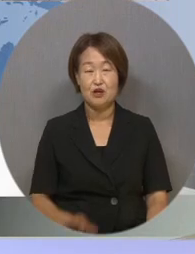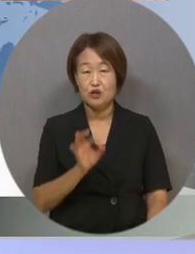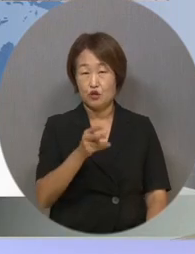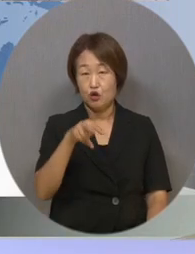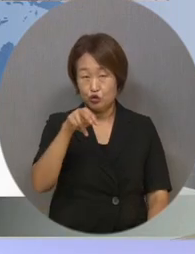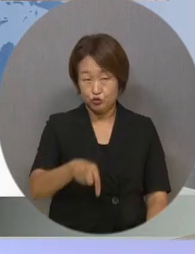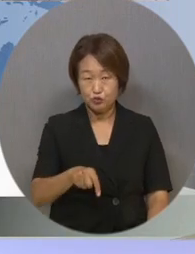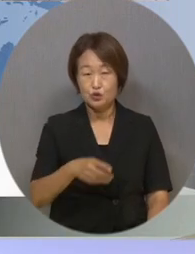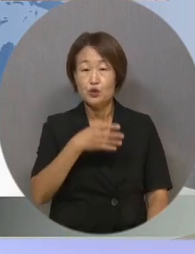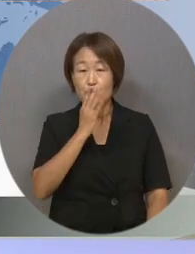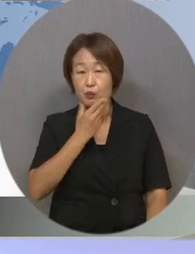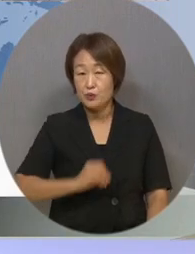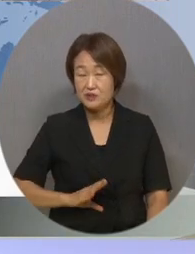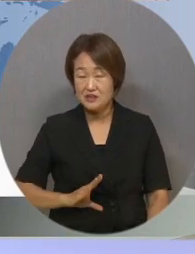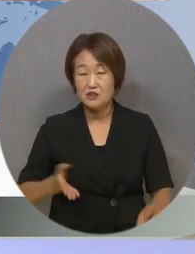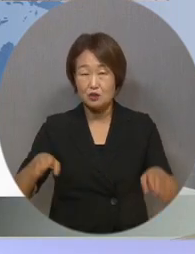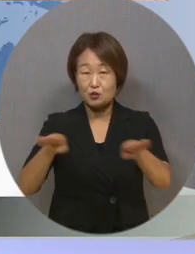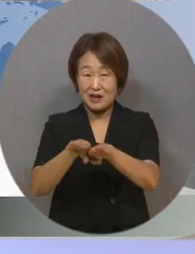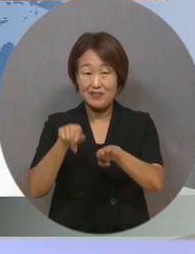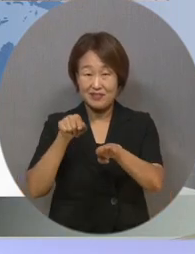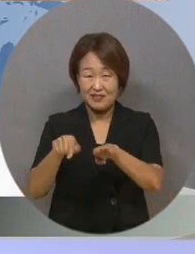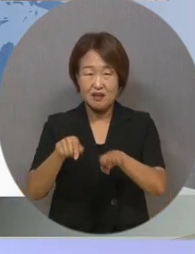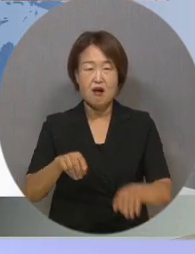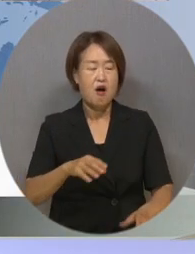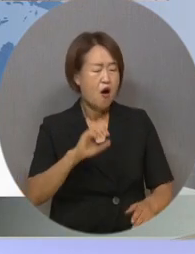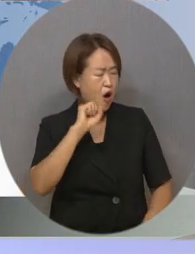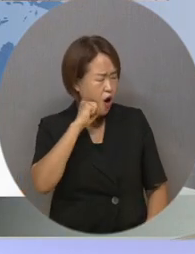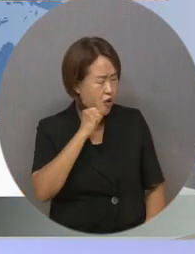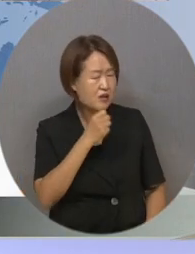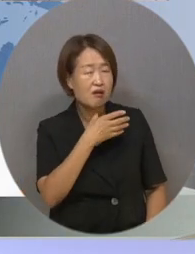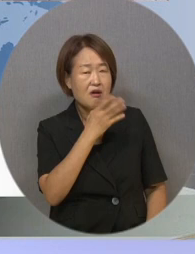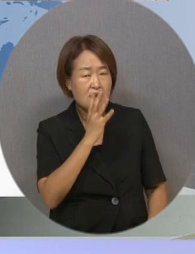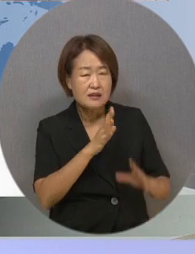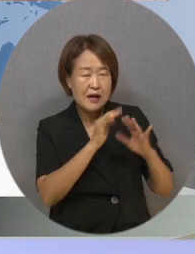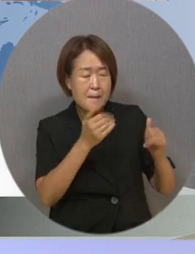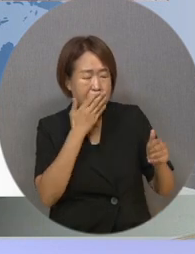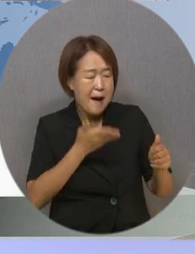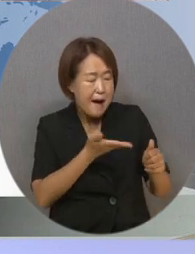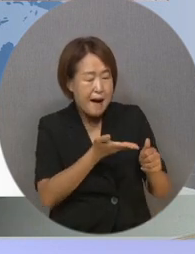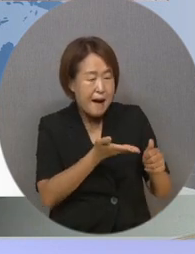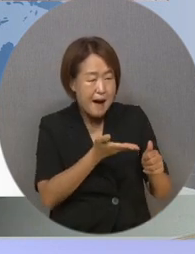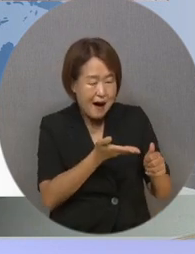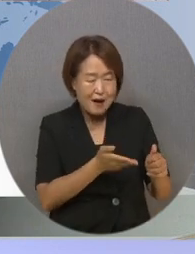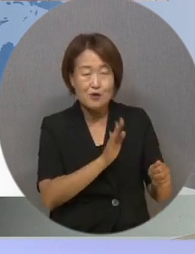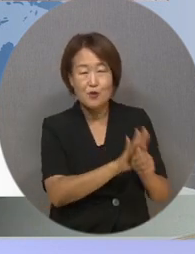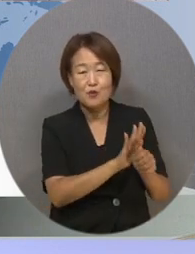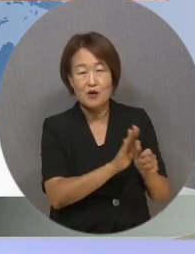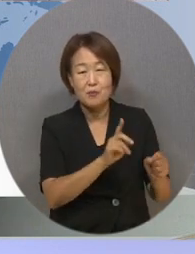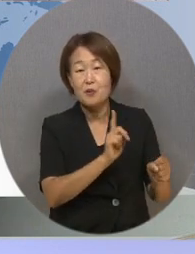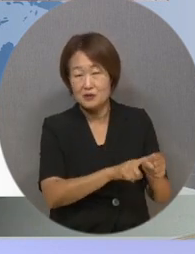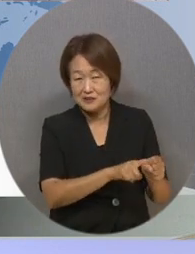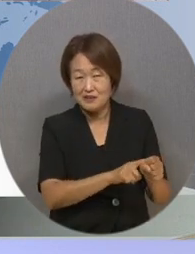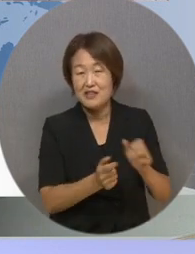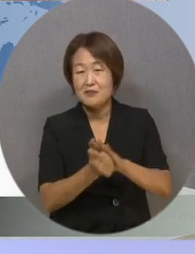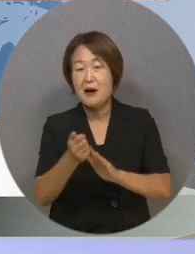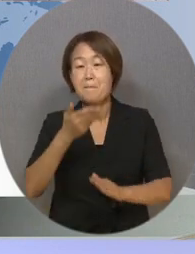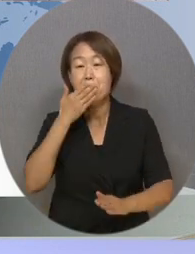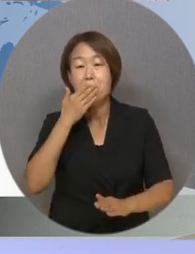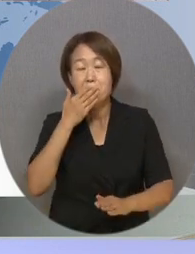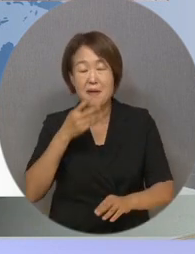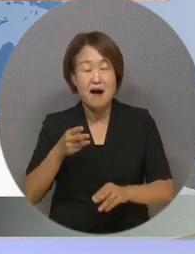여수시의 한 노인복지관이 지역의 저소득 어르신들에게 든든한 끼니를 제공하는 오감만족 희망밥차를